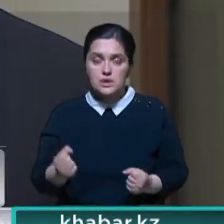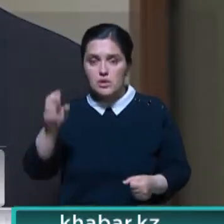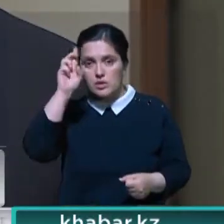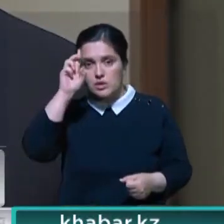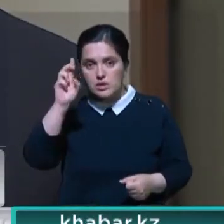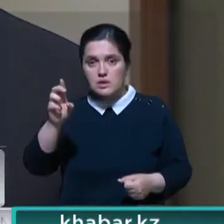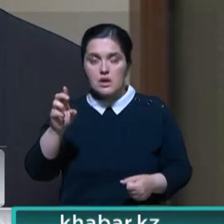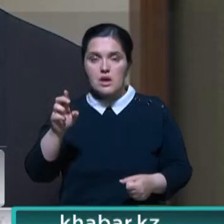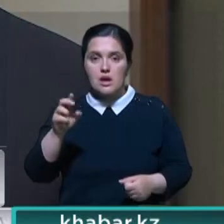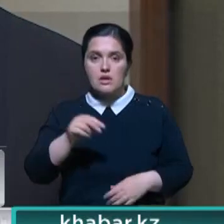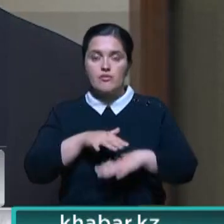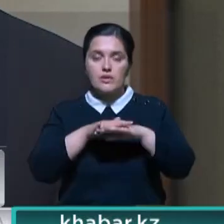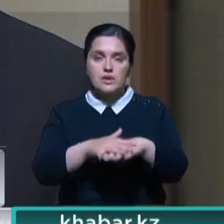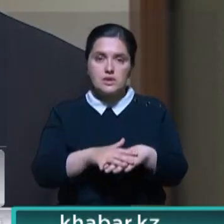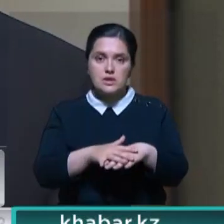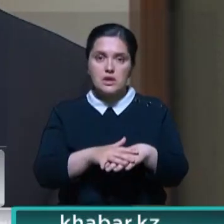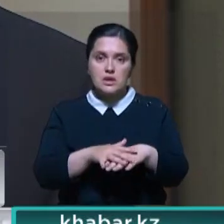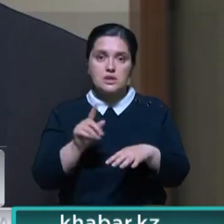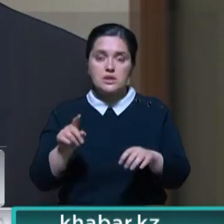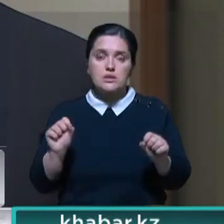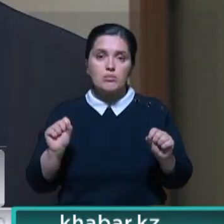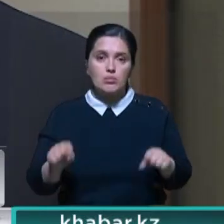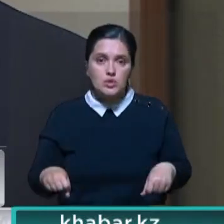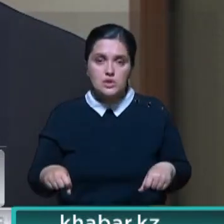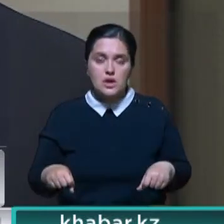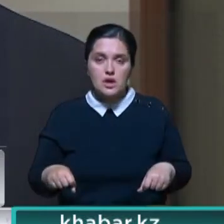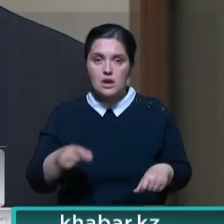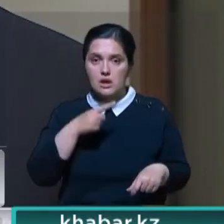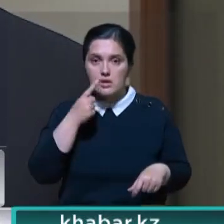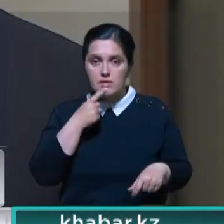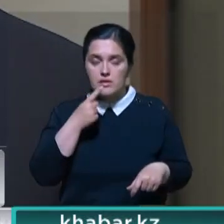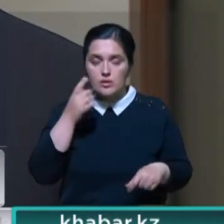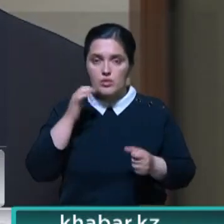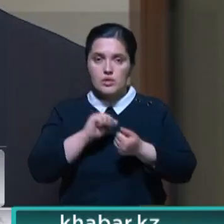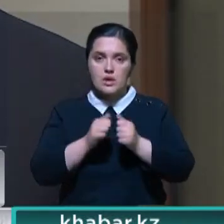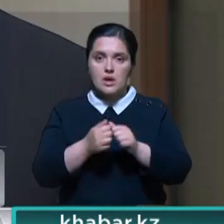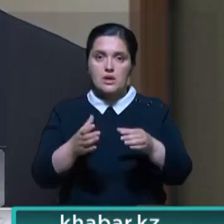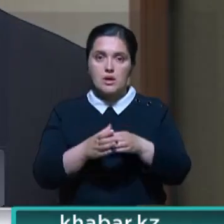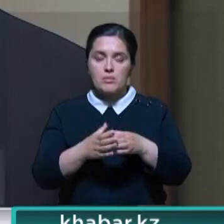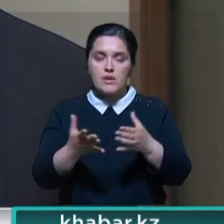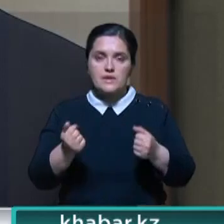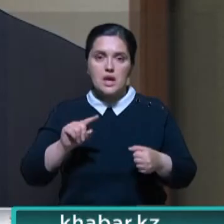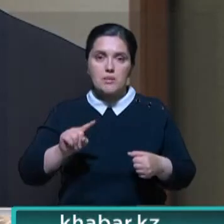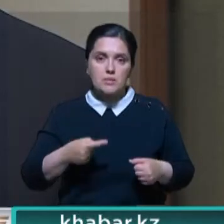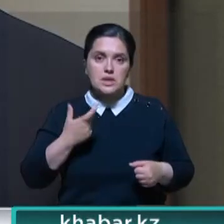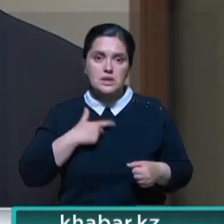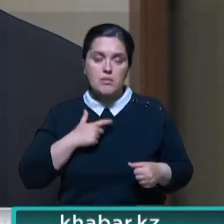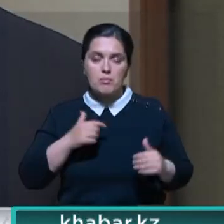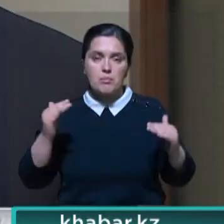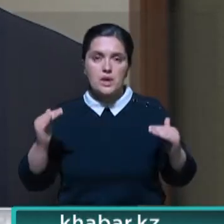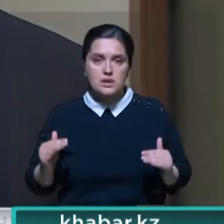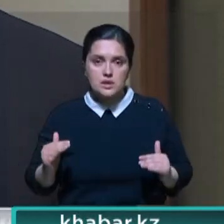при каком-то финансировании. Даже здесь можно говорить о том, что угольные компании готовы взять обязательства на себя по снижению